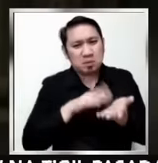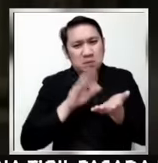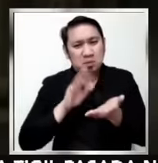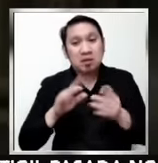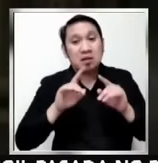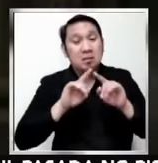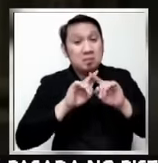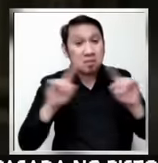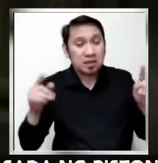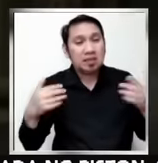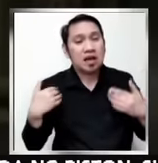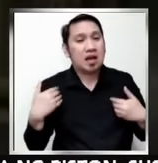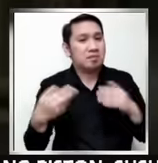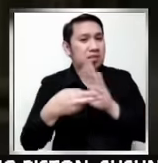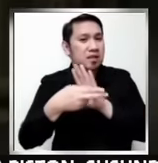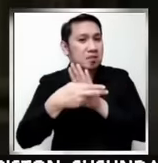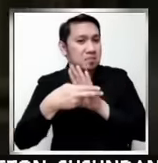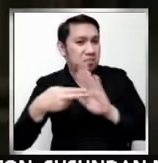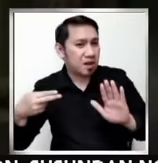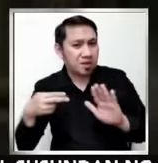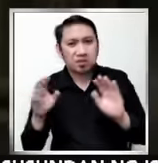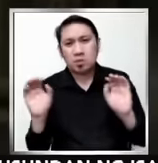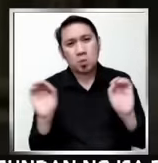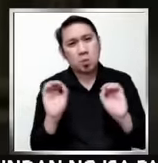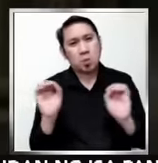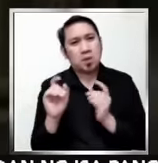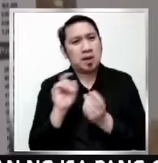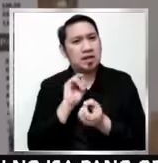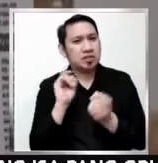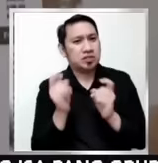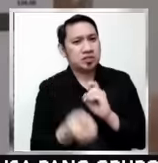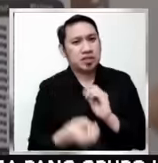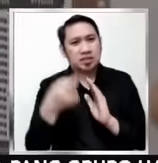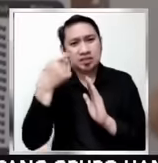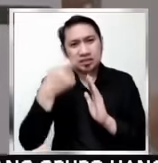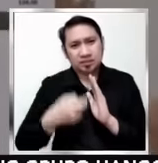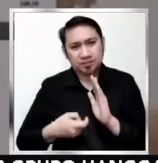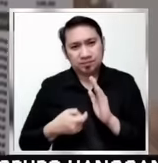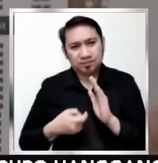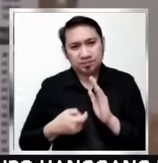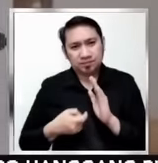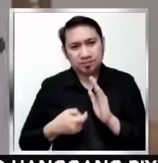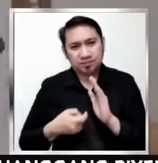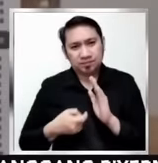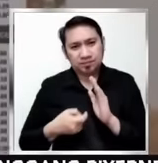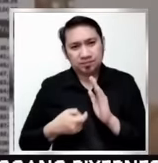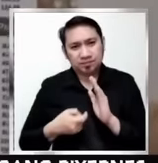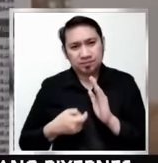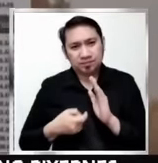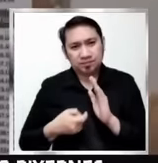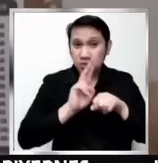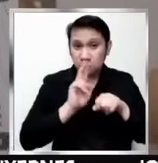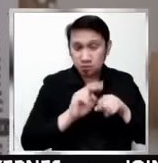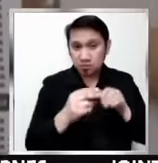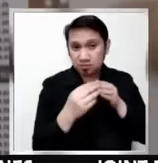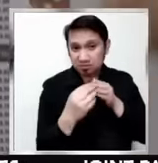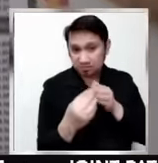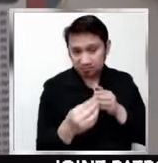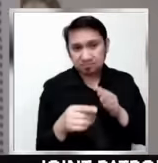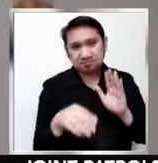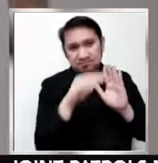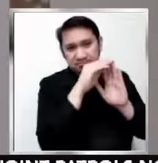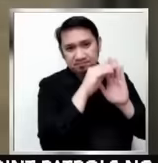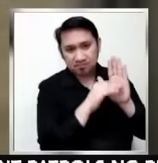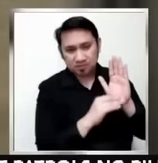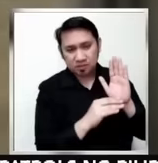brand naman daw na hindi nagbago ang presyo o nagmura pa. Pwede itong gamitin gabay para sa wais na